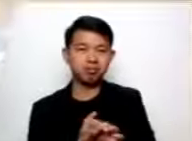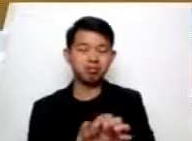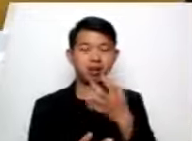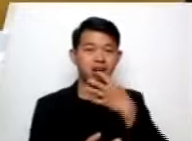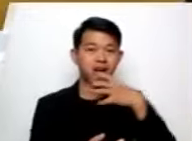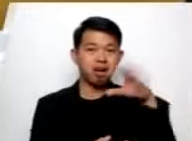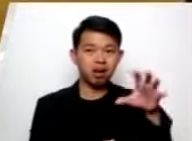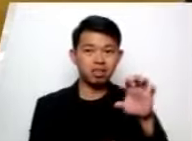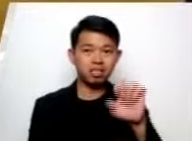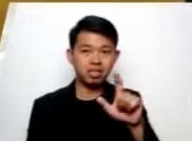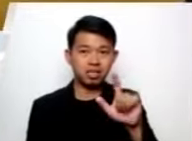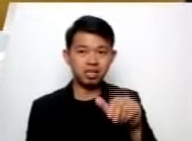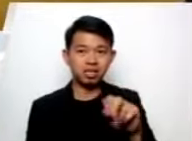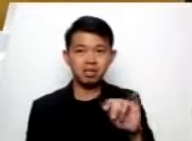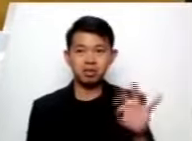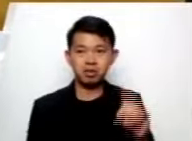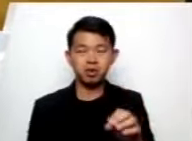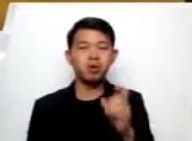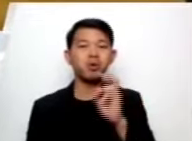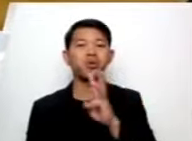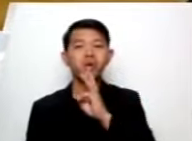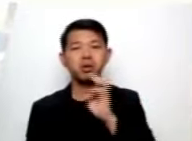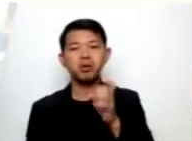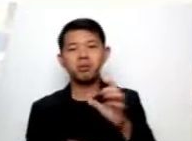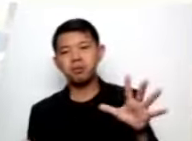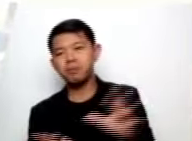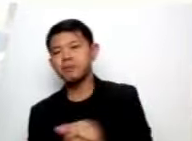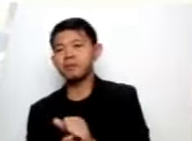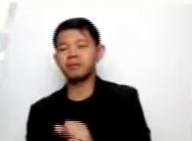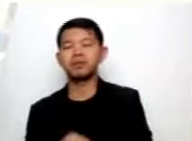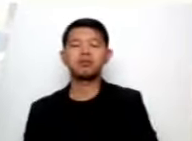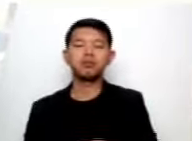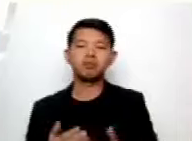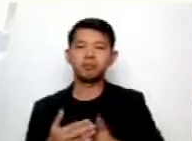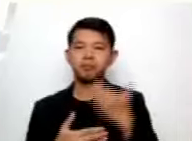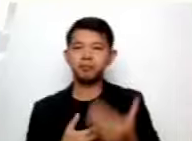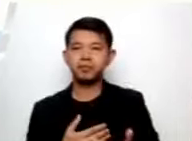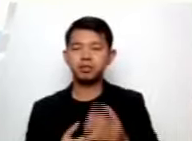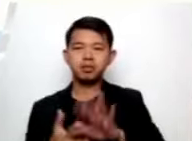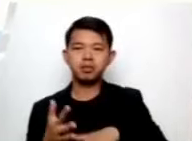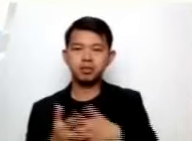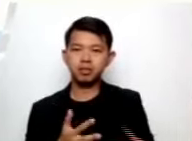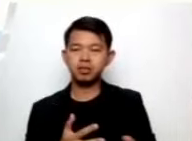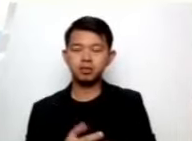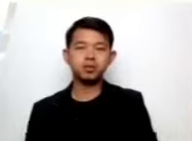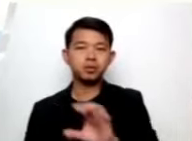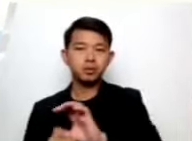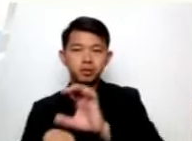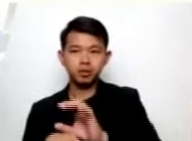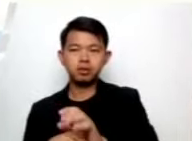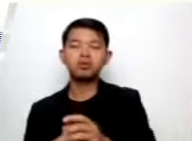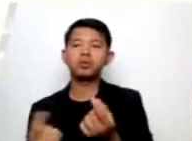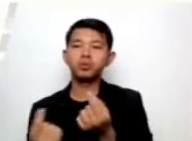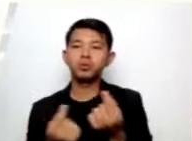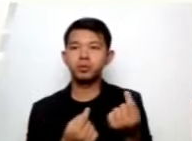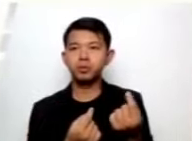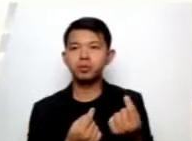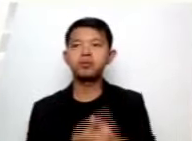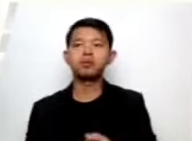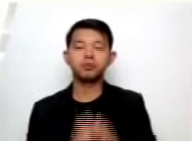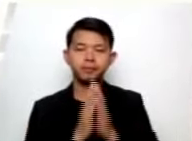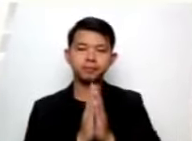pagkain. Samantala, nakatakdang magdasal ng Orasyo Imperata ang ilang simbahan sa Cebu City para maibsan ang epekto ng El